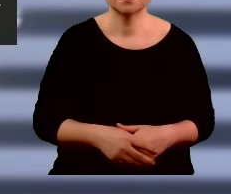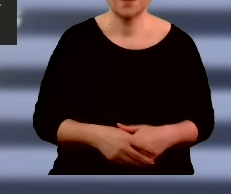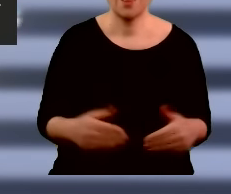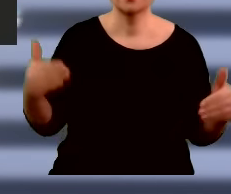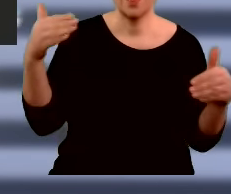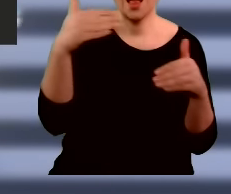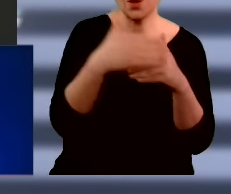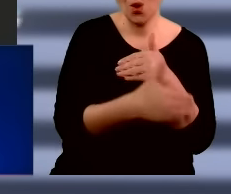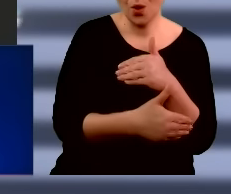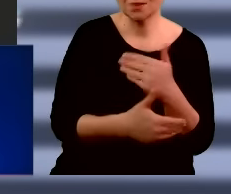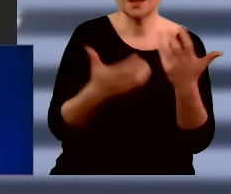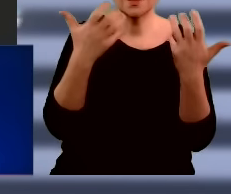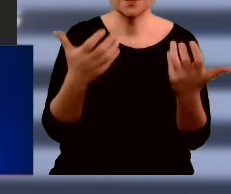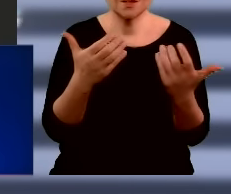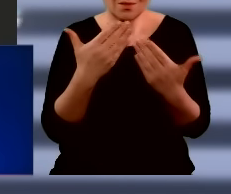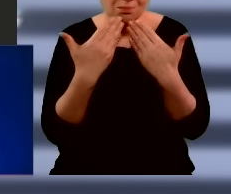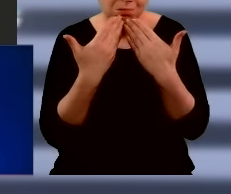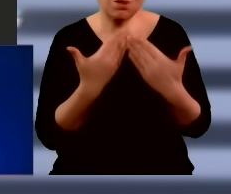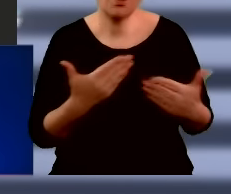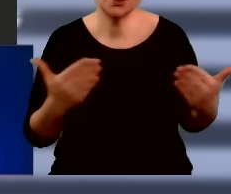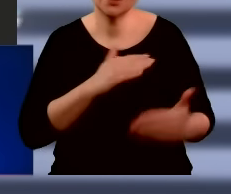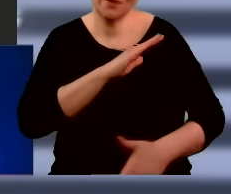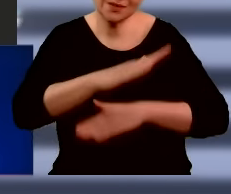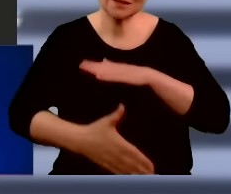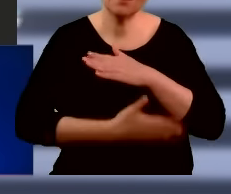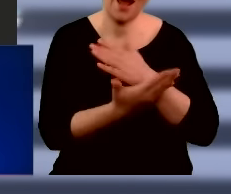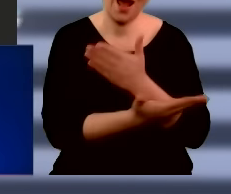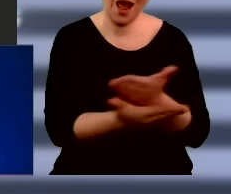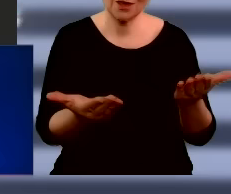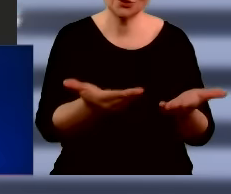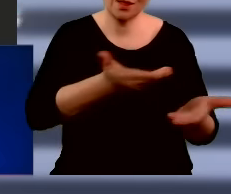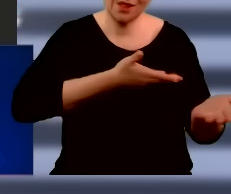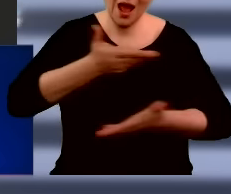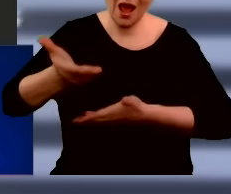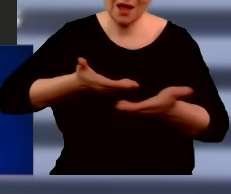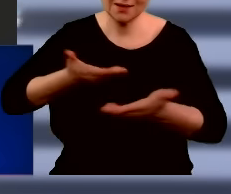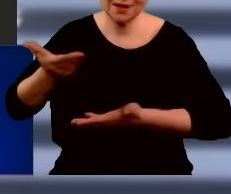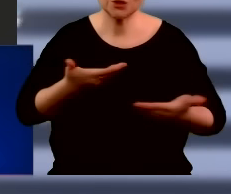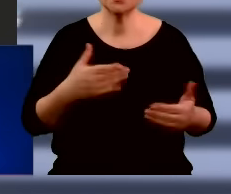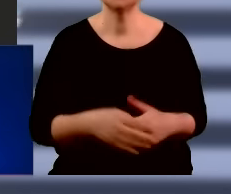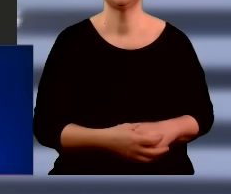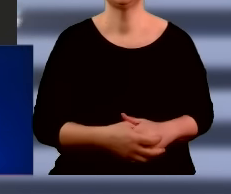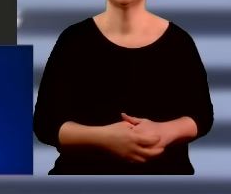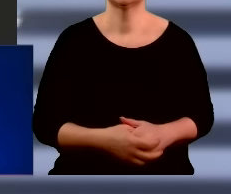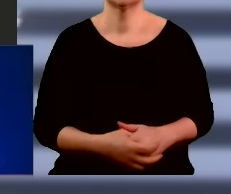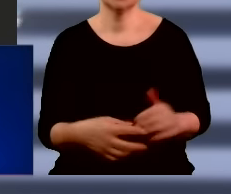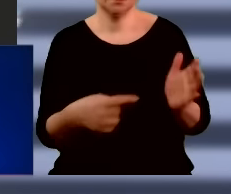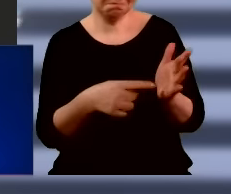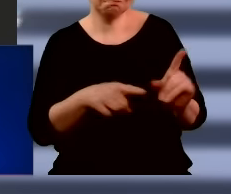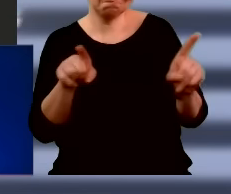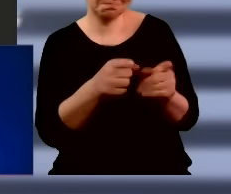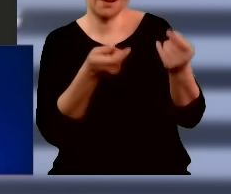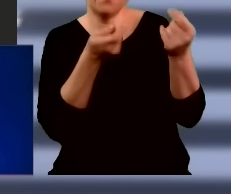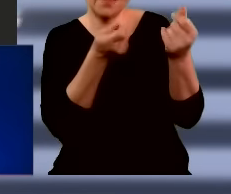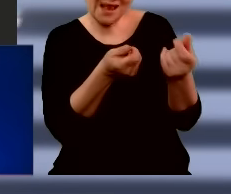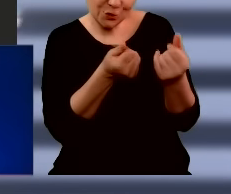państwem, pragnąłbym tylko podziękować za wsparcie, którego nam państwo cały czas udzielają. To może być także wsparcie finansowe. Jest